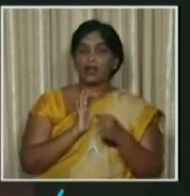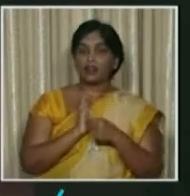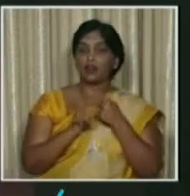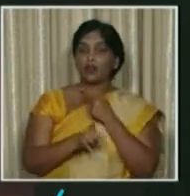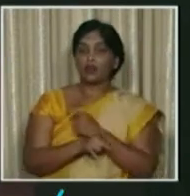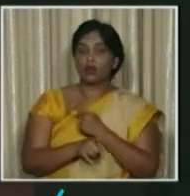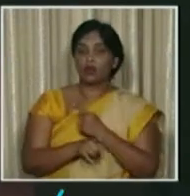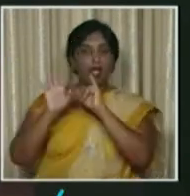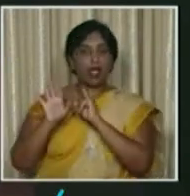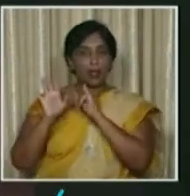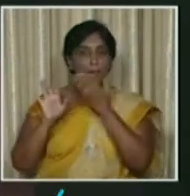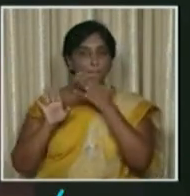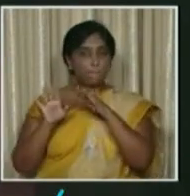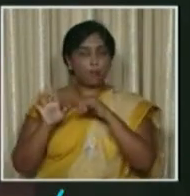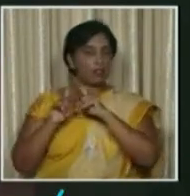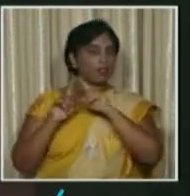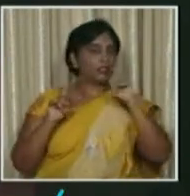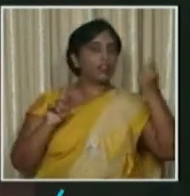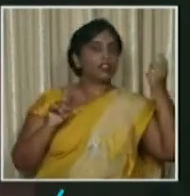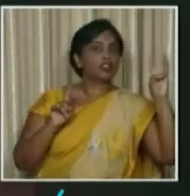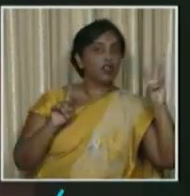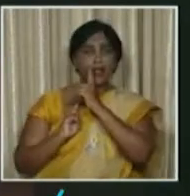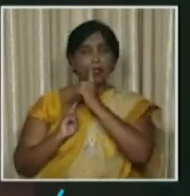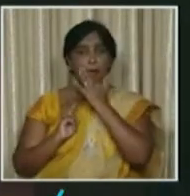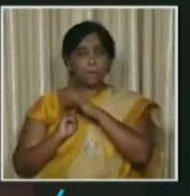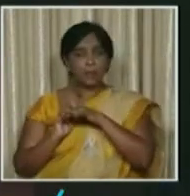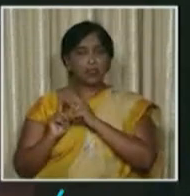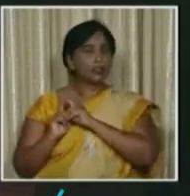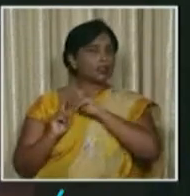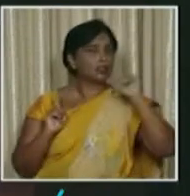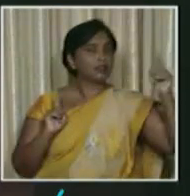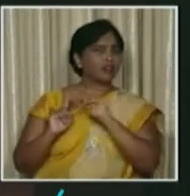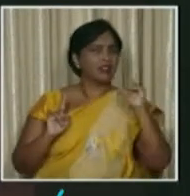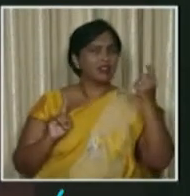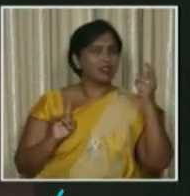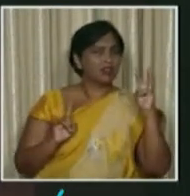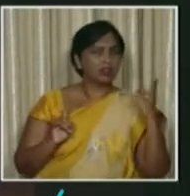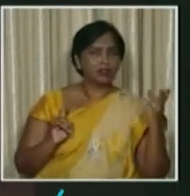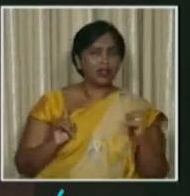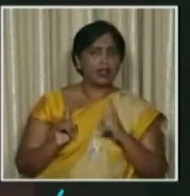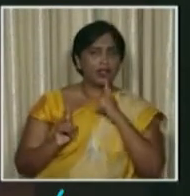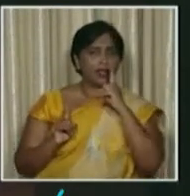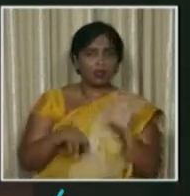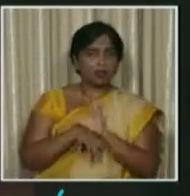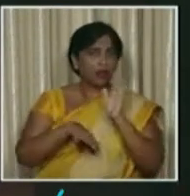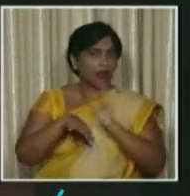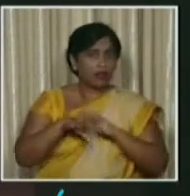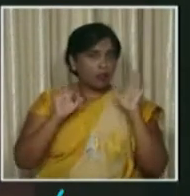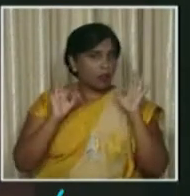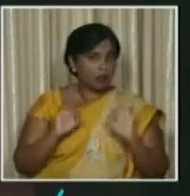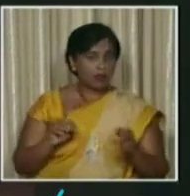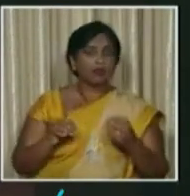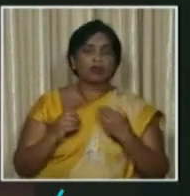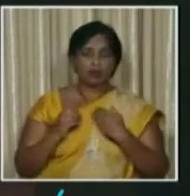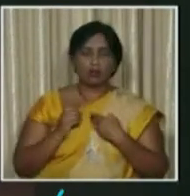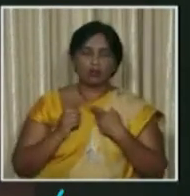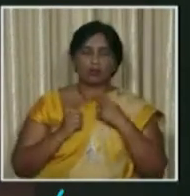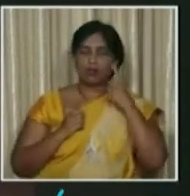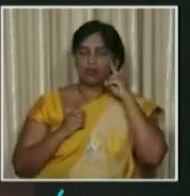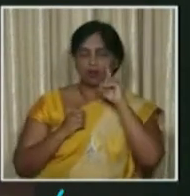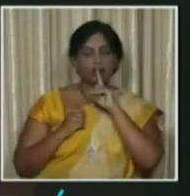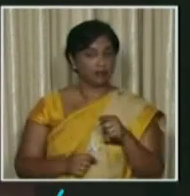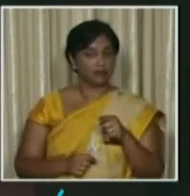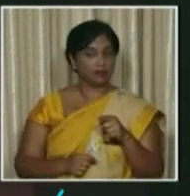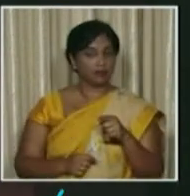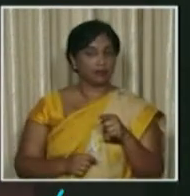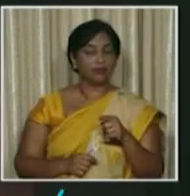උගන්වන්නේ 613. නමුත් ඒක වෙන්න ඕනේ 113. ඇයි 613? එක පහට වරම් නැද්ද? ඒ නිසා මම යෝජනා කරන